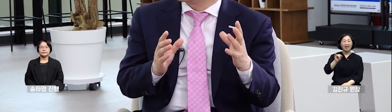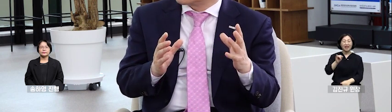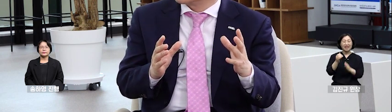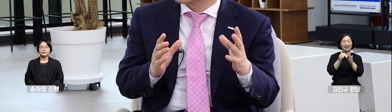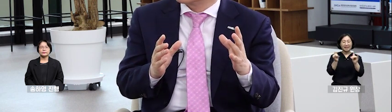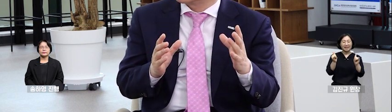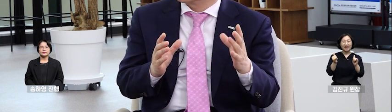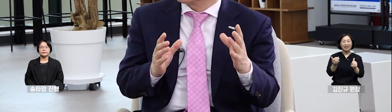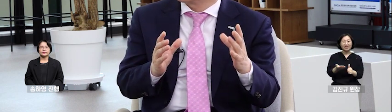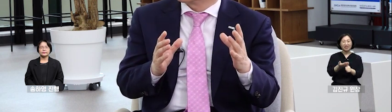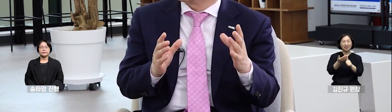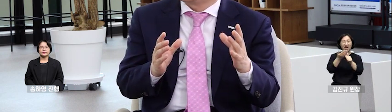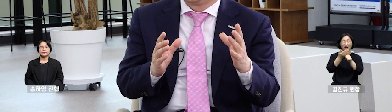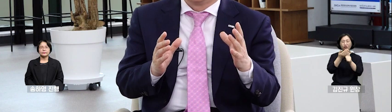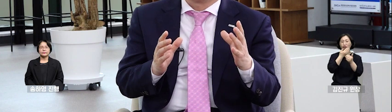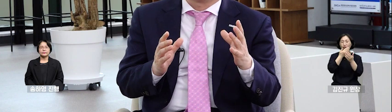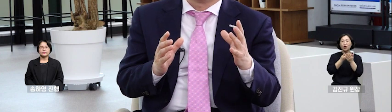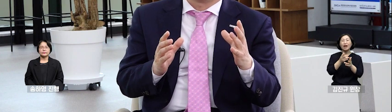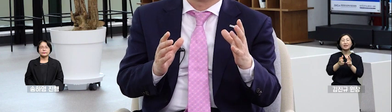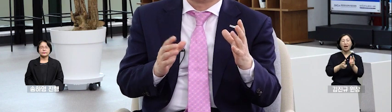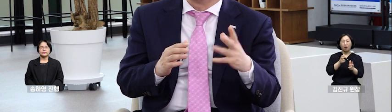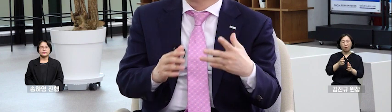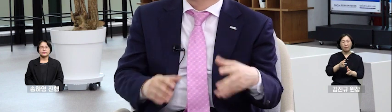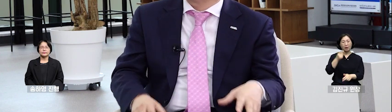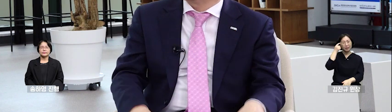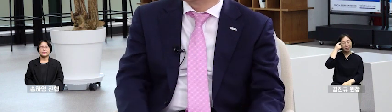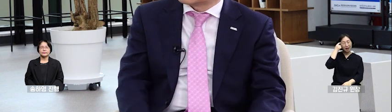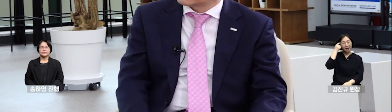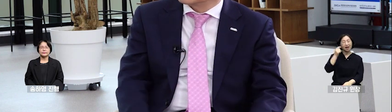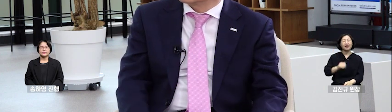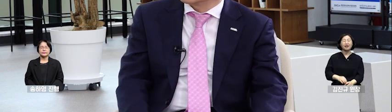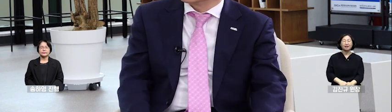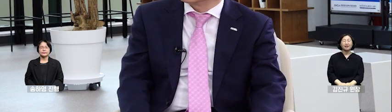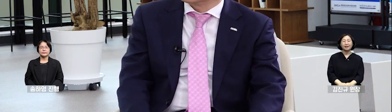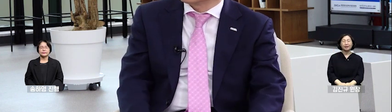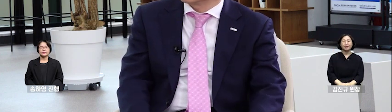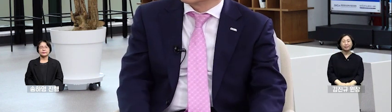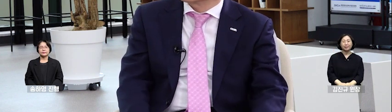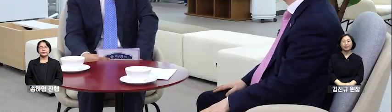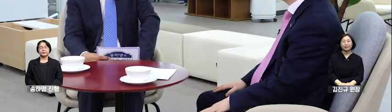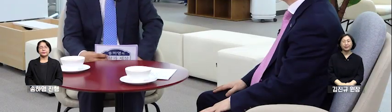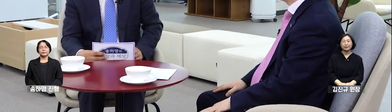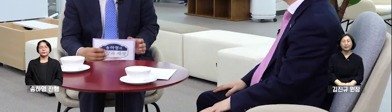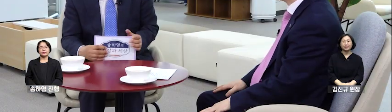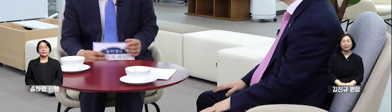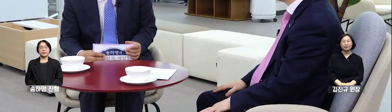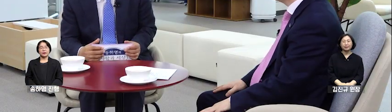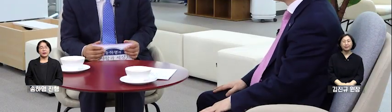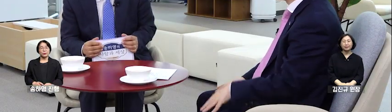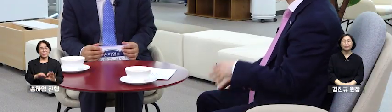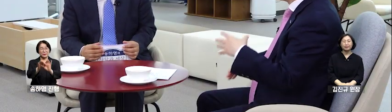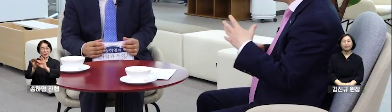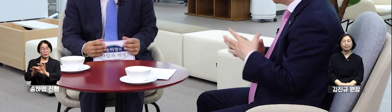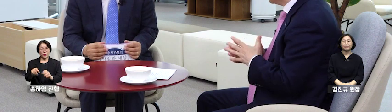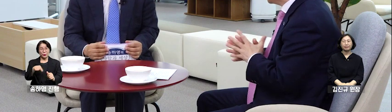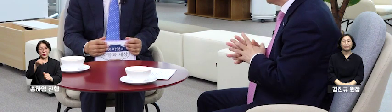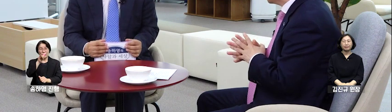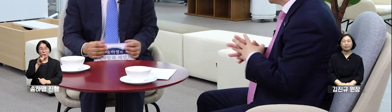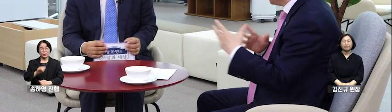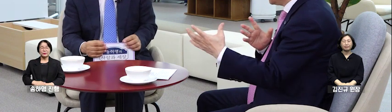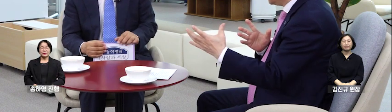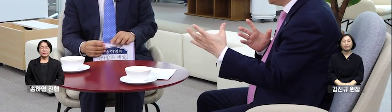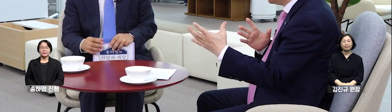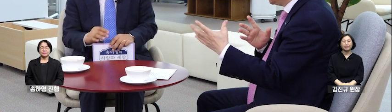양성하는 매우 중요한 사업이라고 보고 있구요 그런 면에서 매우 의미가 있다 이렇게 말씀드리고 블록 체인 교육도 시켜준 플로체